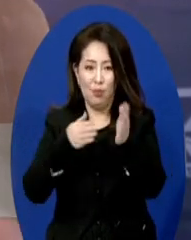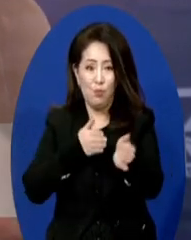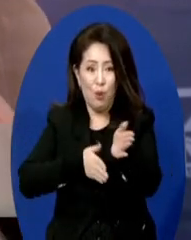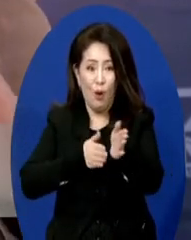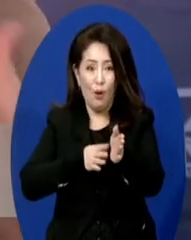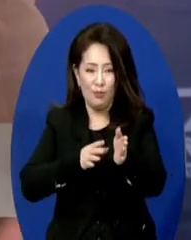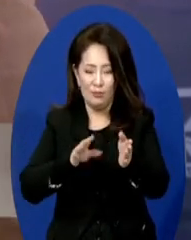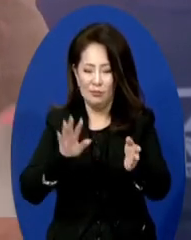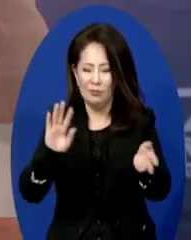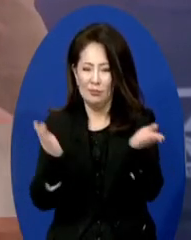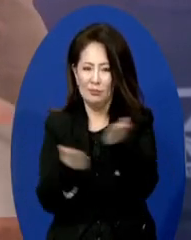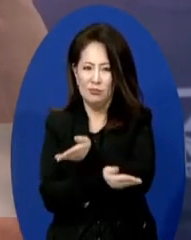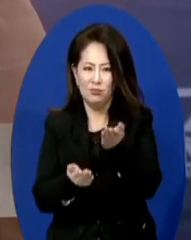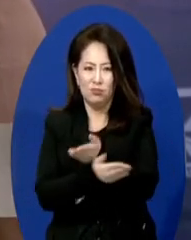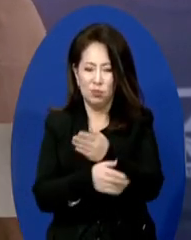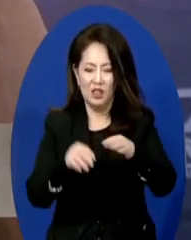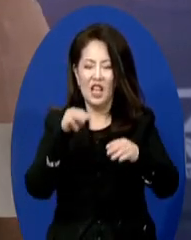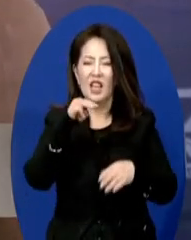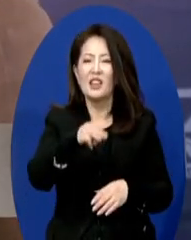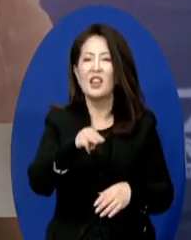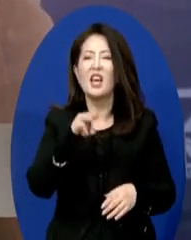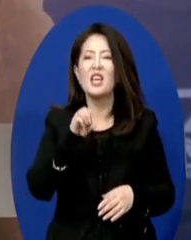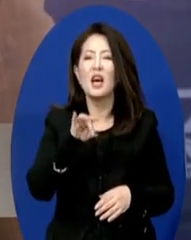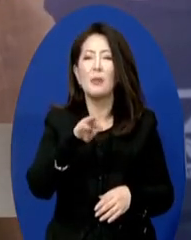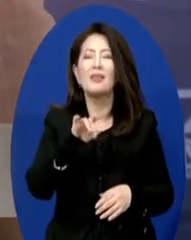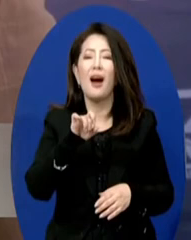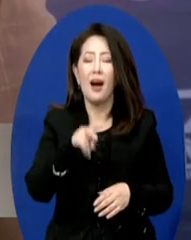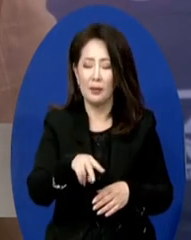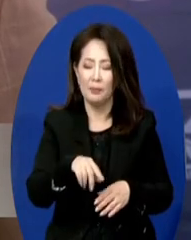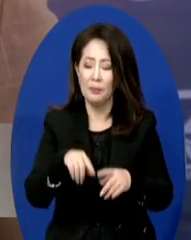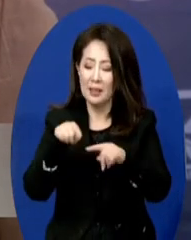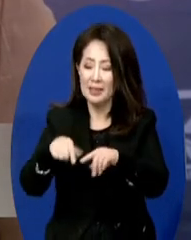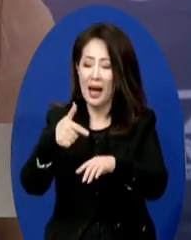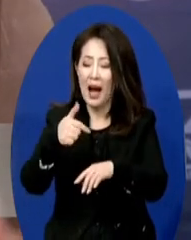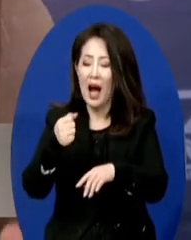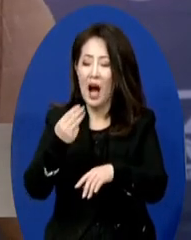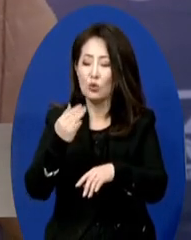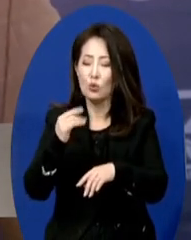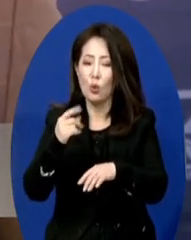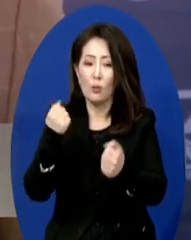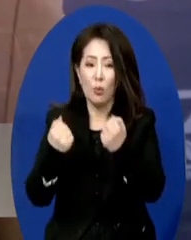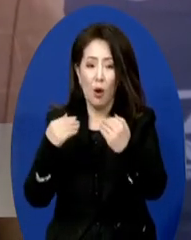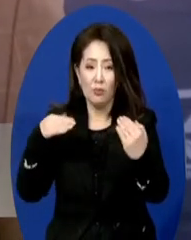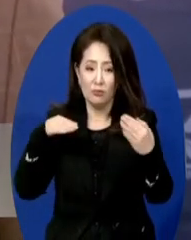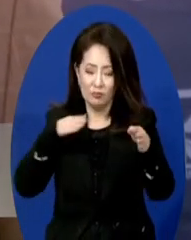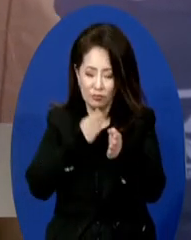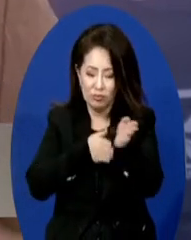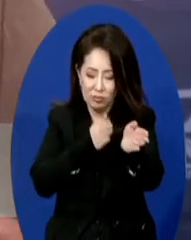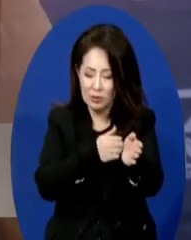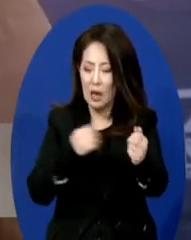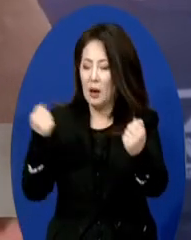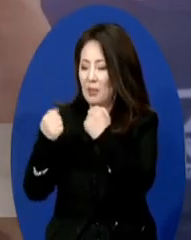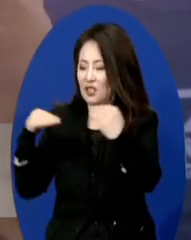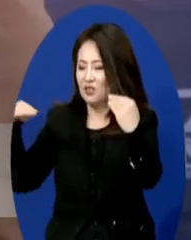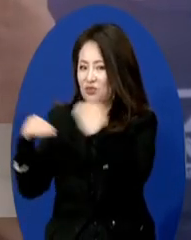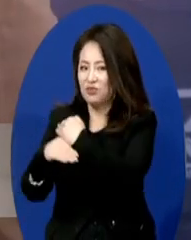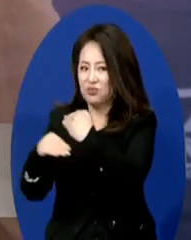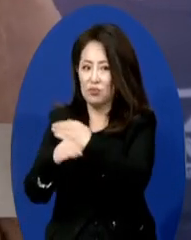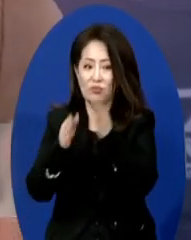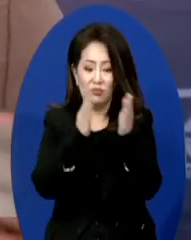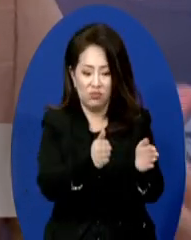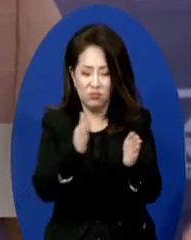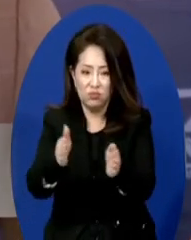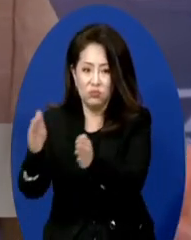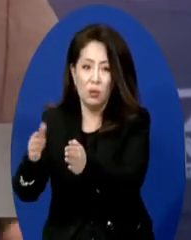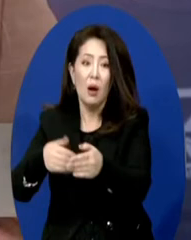маш чухал. Гашуун сухат төмөр зарцамын нэгдсэн терминал байгуулагдана. За дээрэс нь дид 3 терминал байгуулагдана. Ачиж